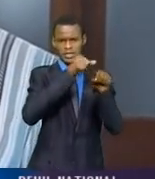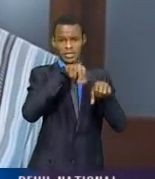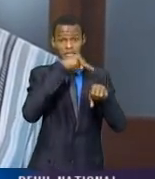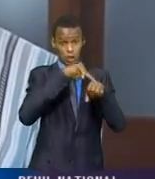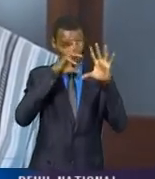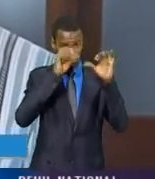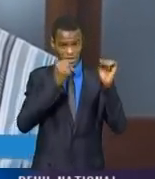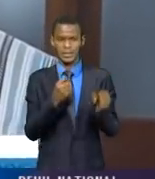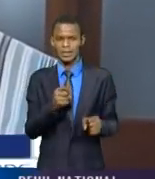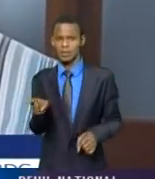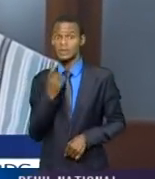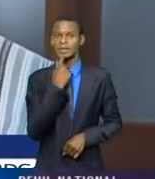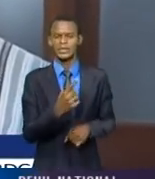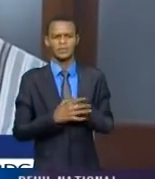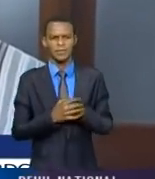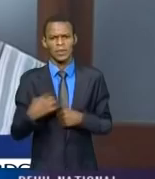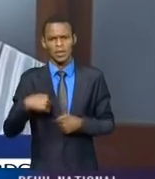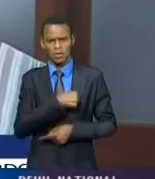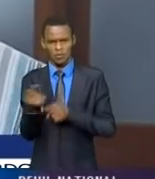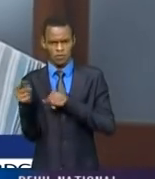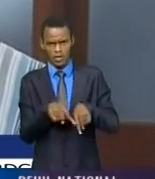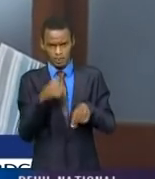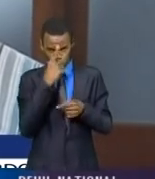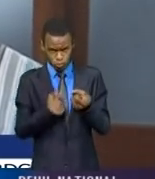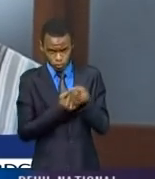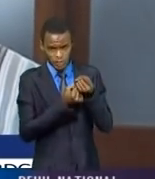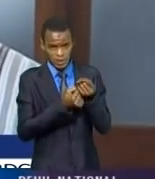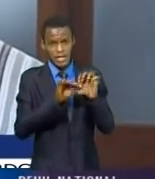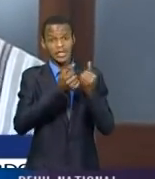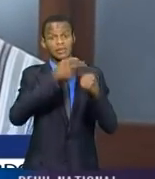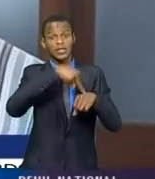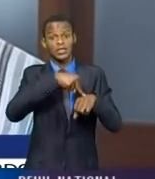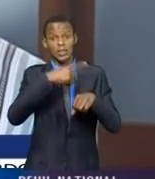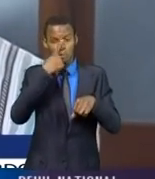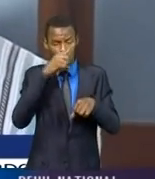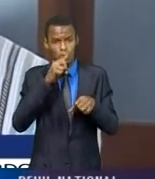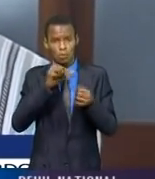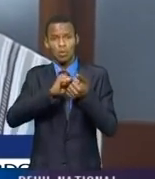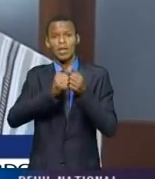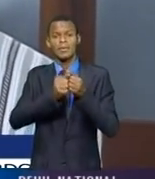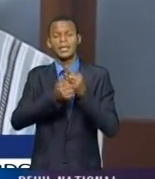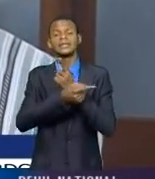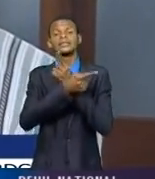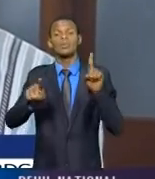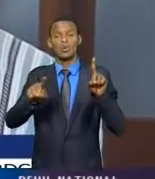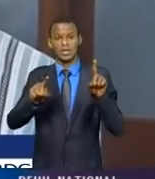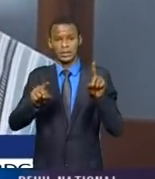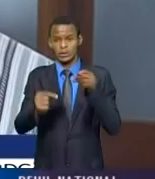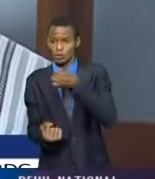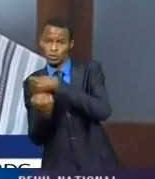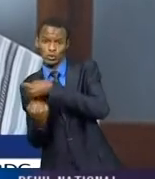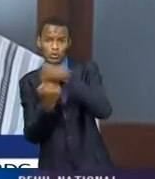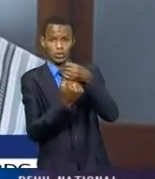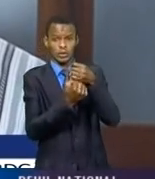qui est l'avancement des institutions et la démocratie donc notre partenariat avec l'assemblée